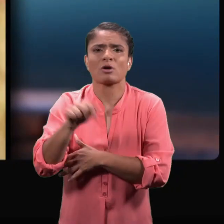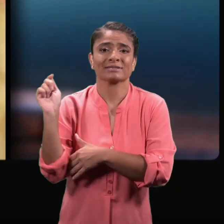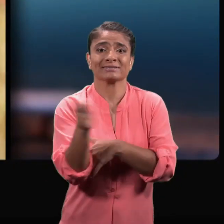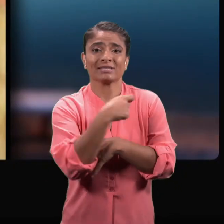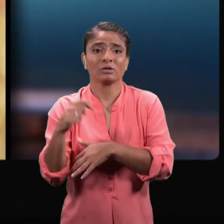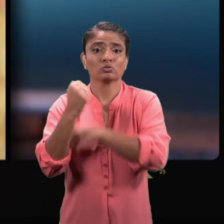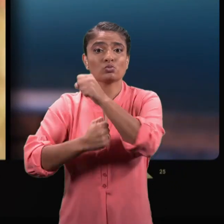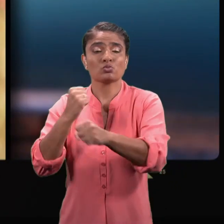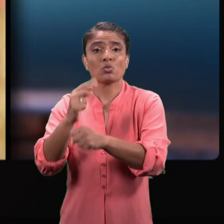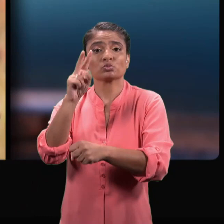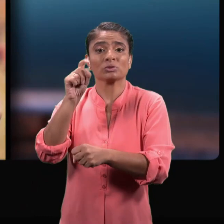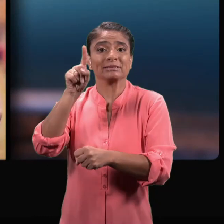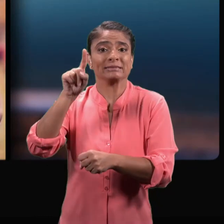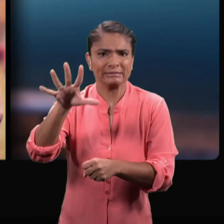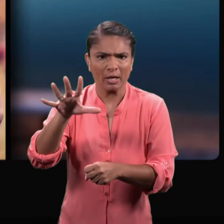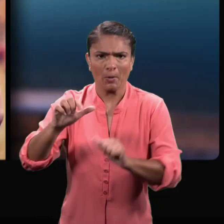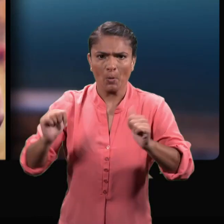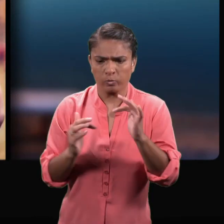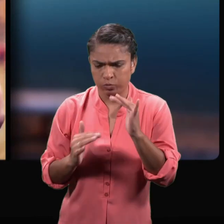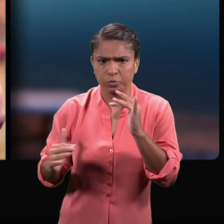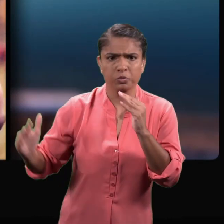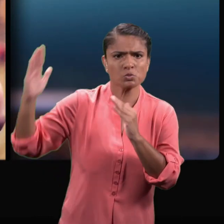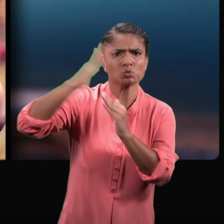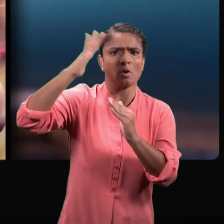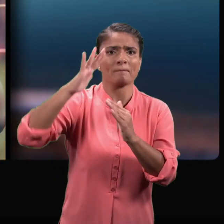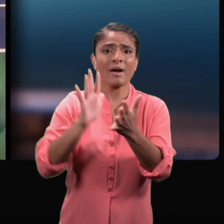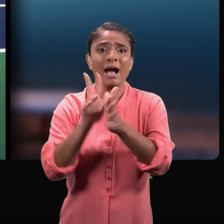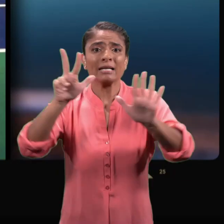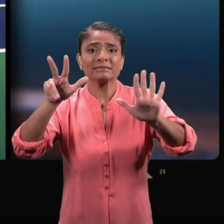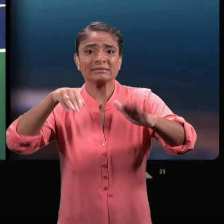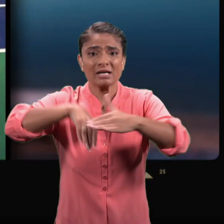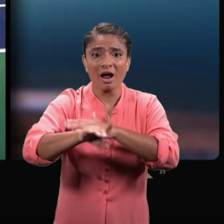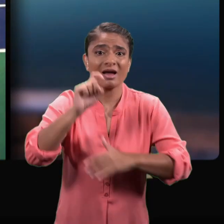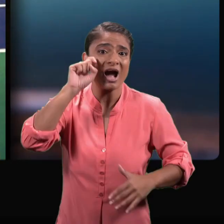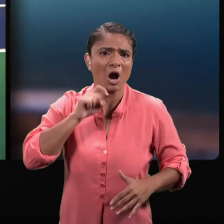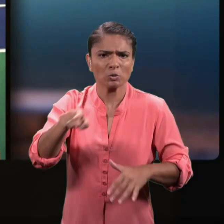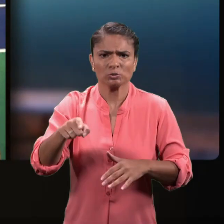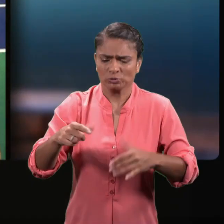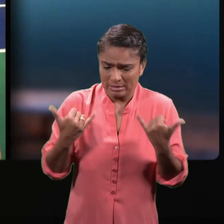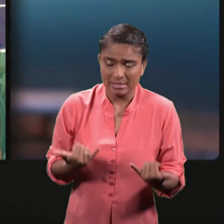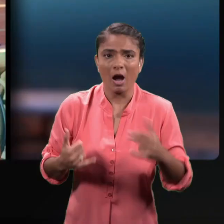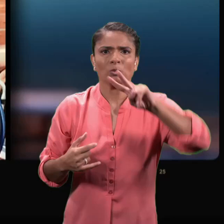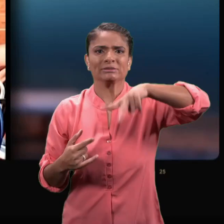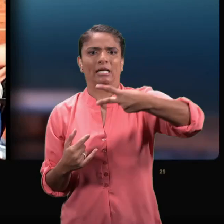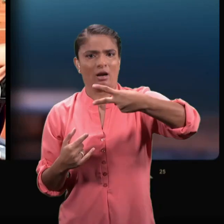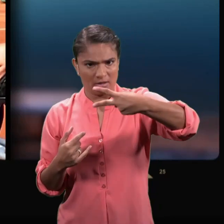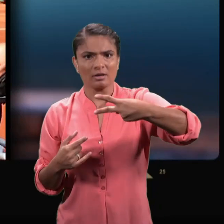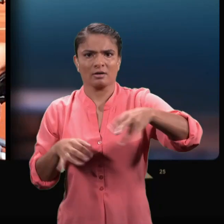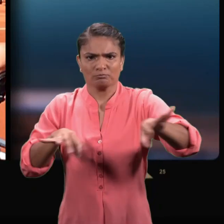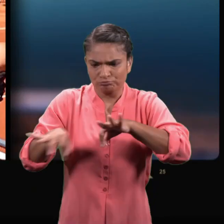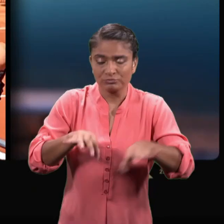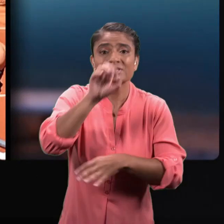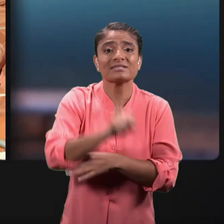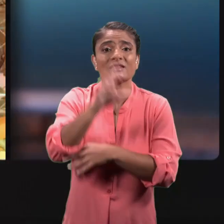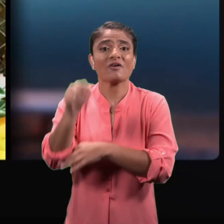playing tennis in 2010 and went on to become ranked first for under 18 junior girls in the world and currently